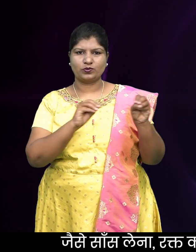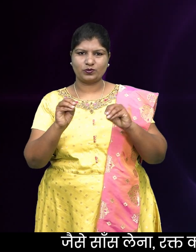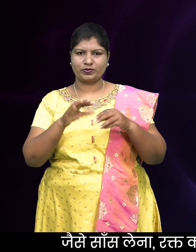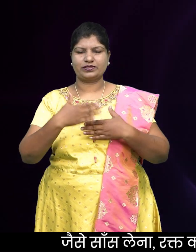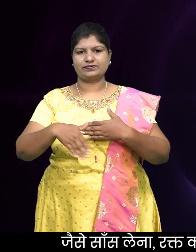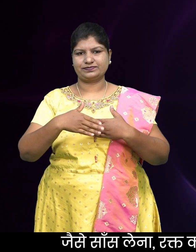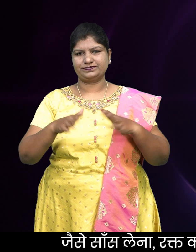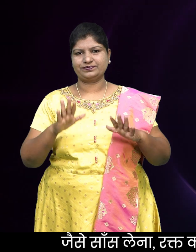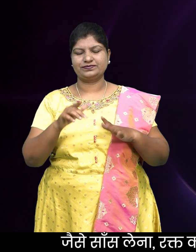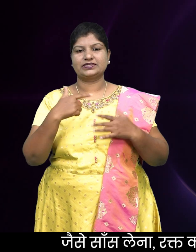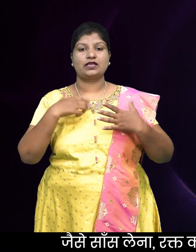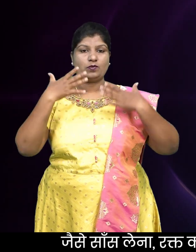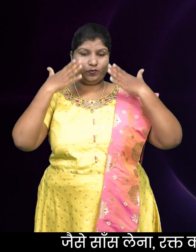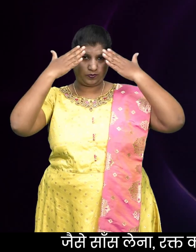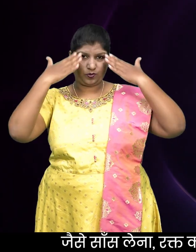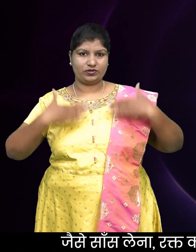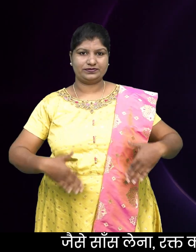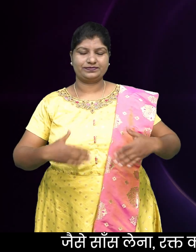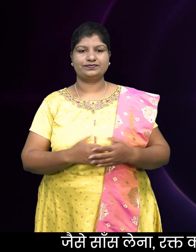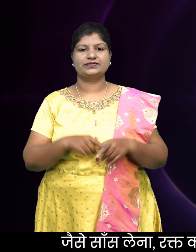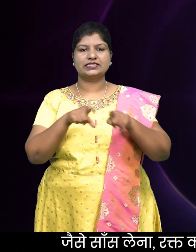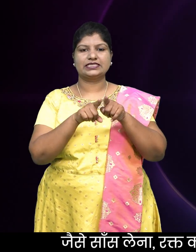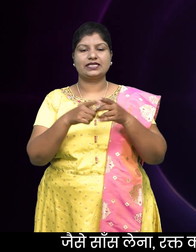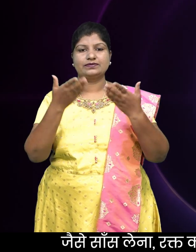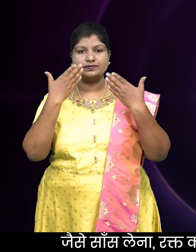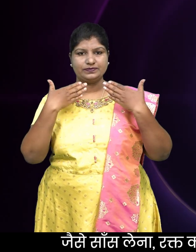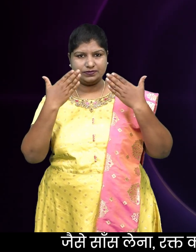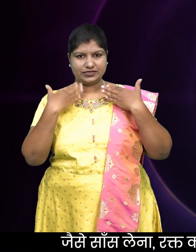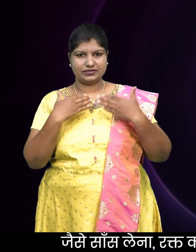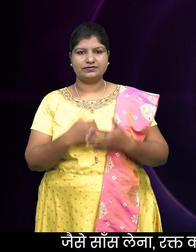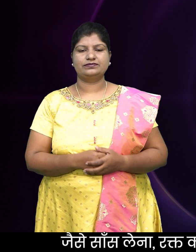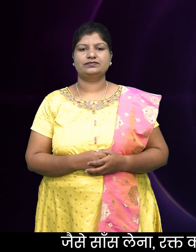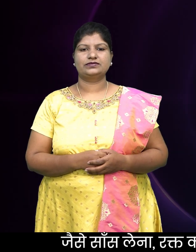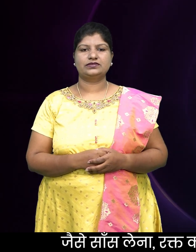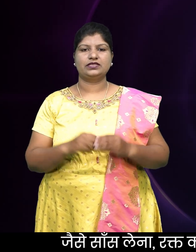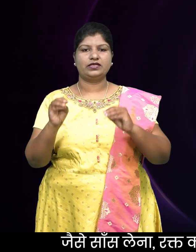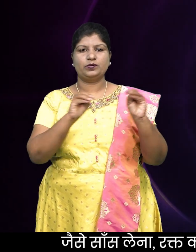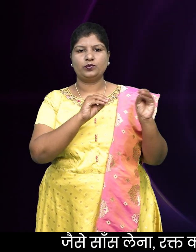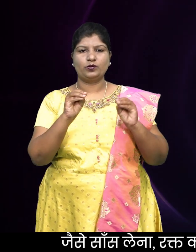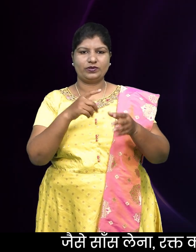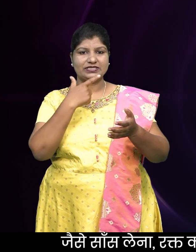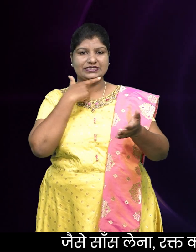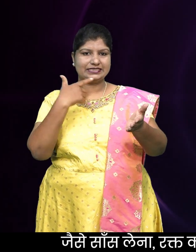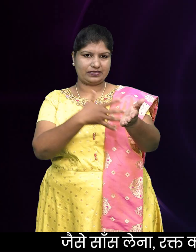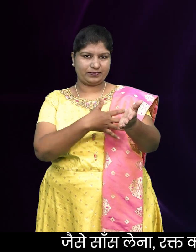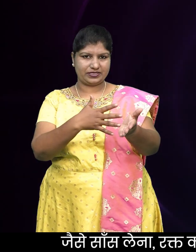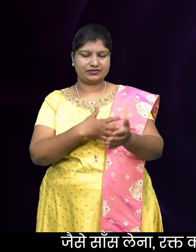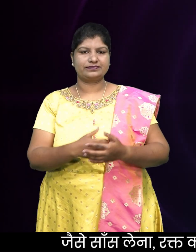जैसे सांस लेना, रक्त का संचार, भोजन की गति और आंखें झपकना